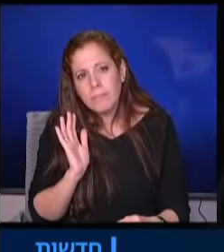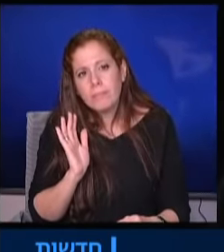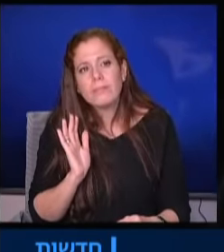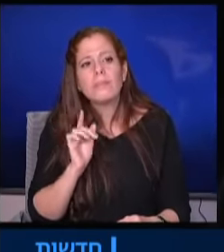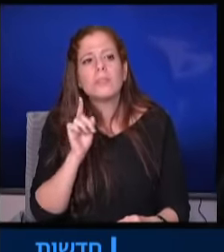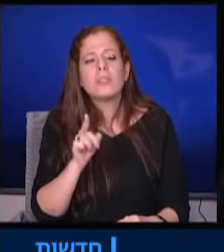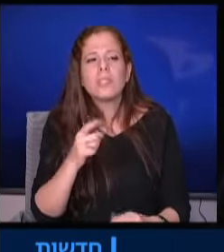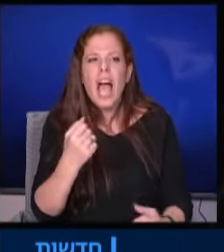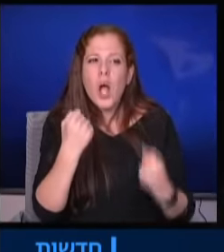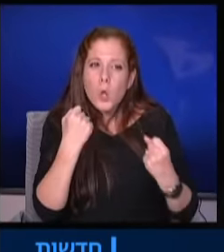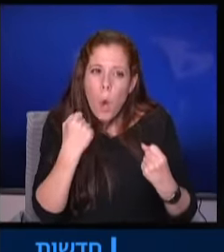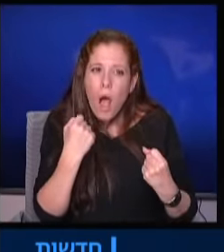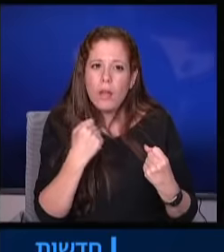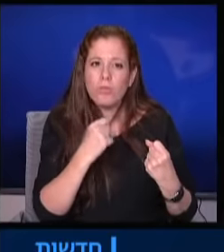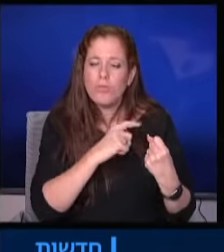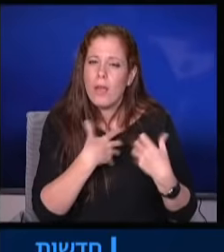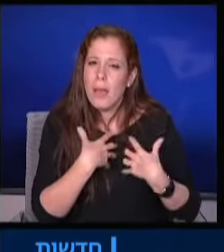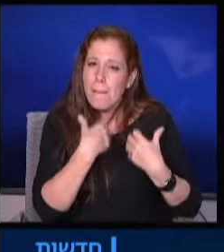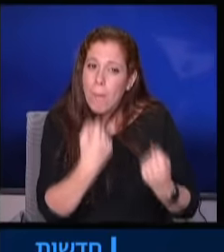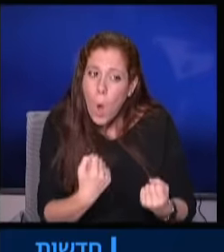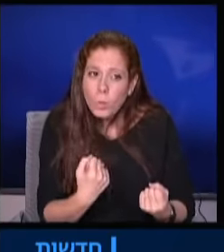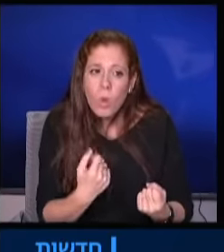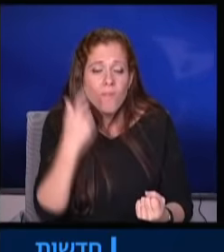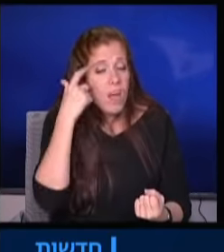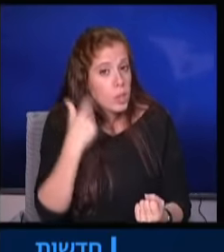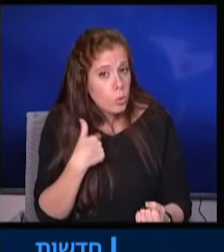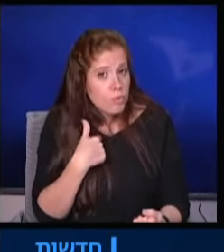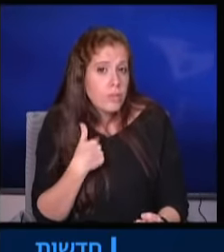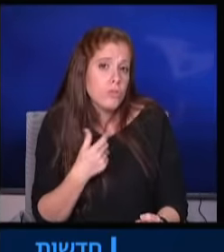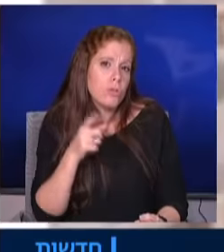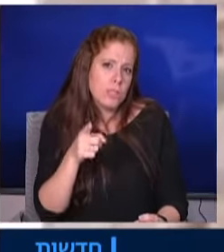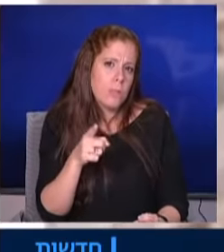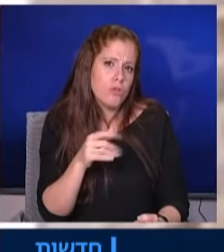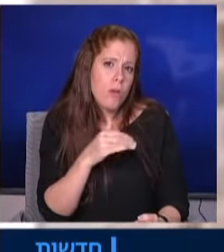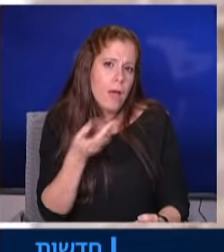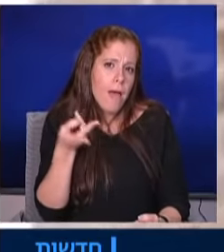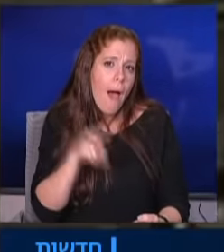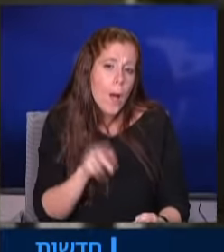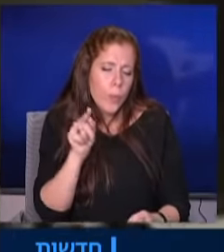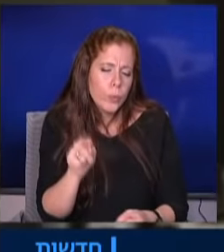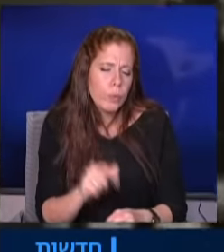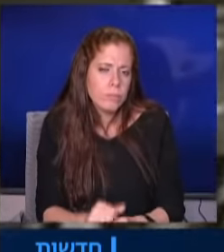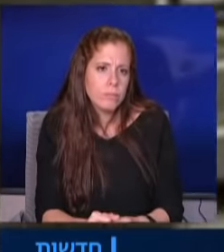זה היה הכוח שריפא אותו, ואני חושבת שזה גם מה שהרג אותו.